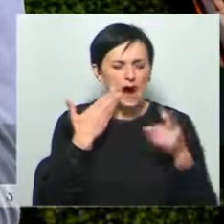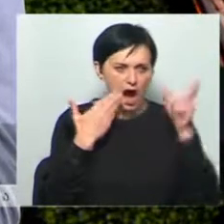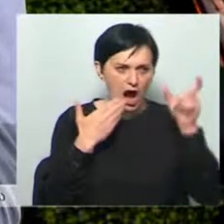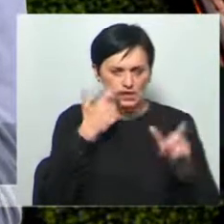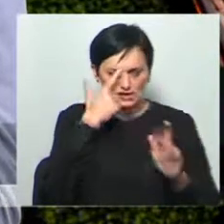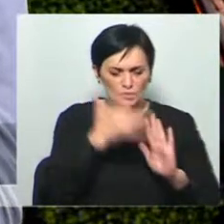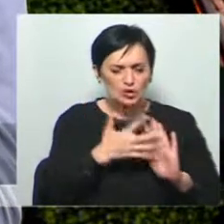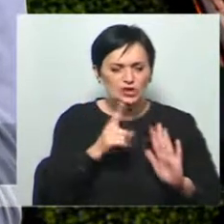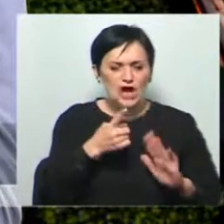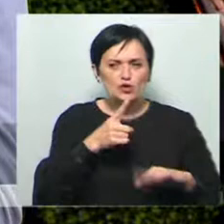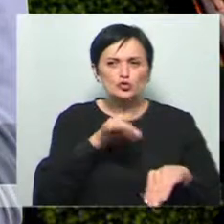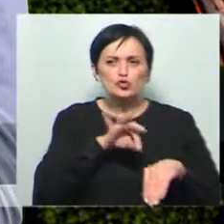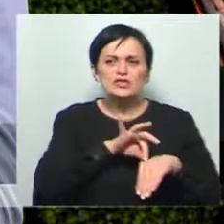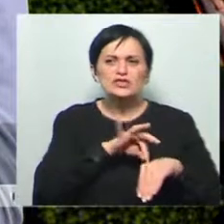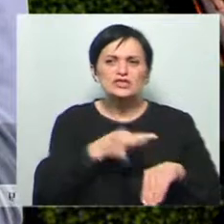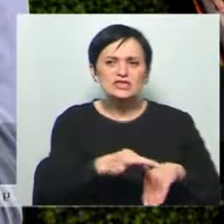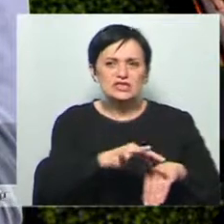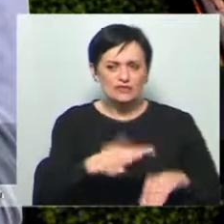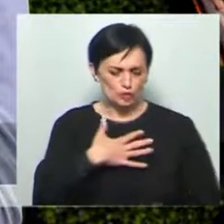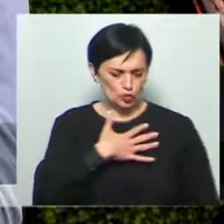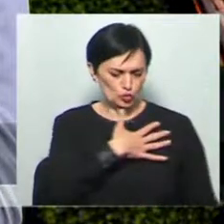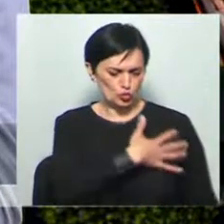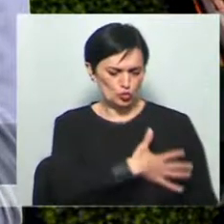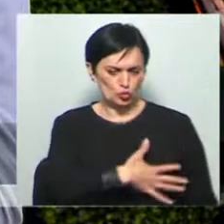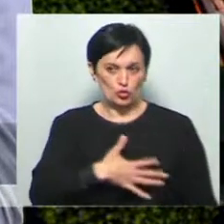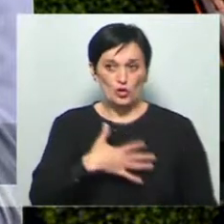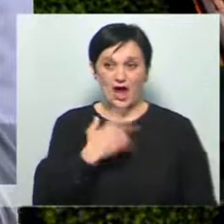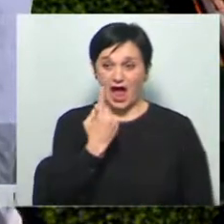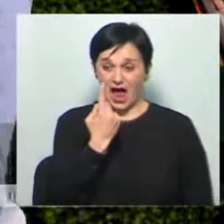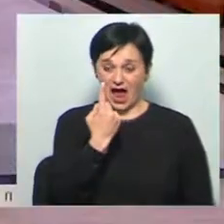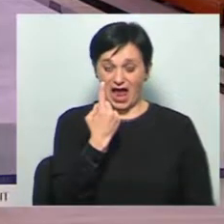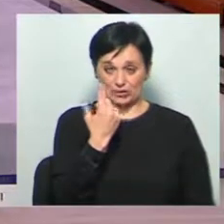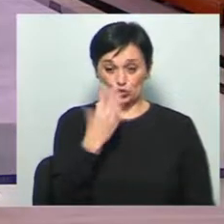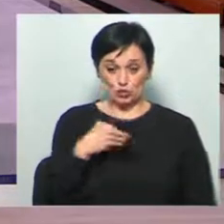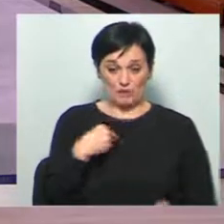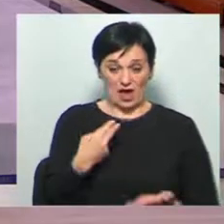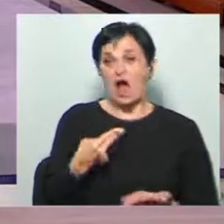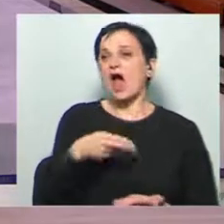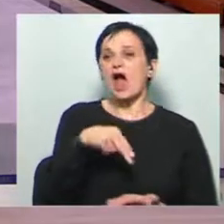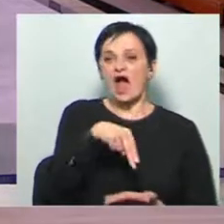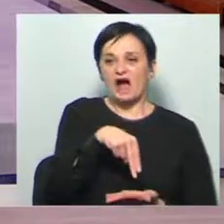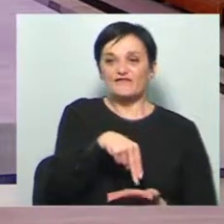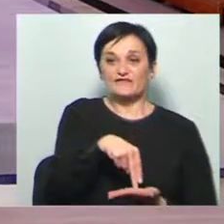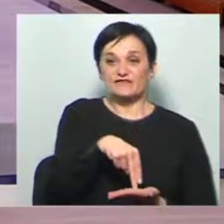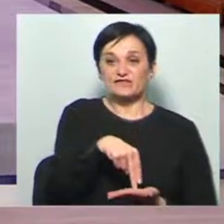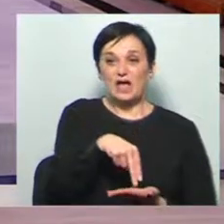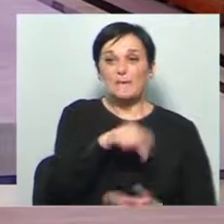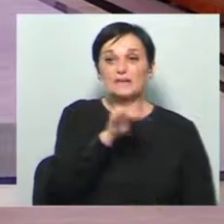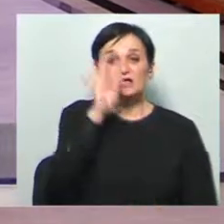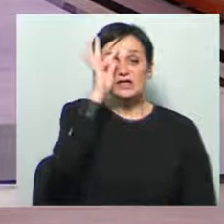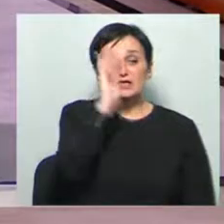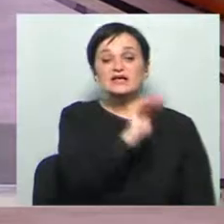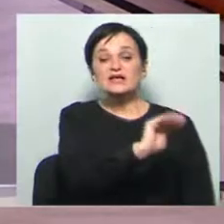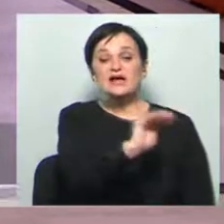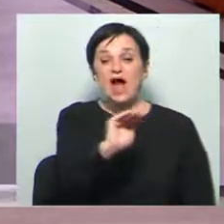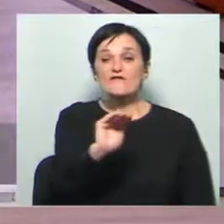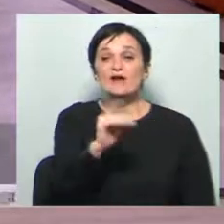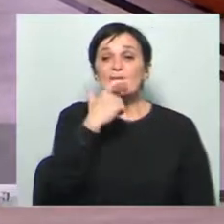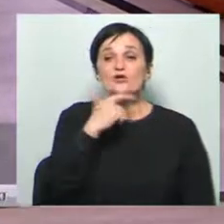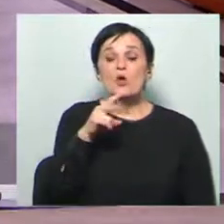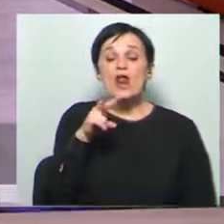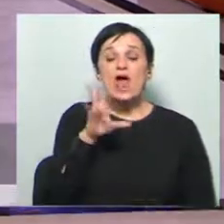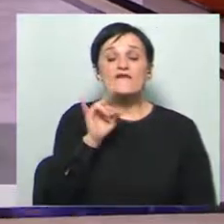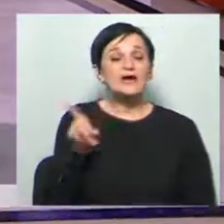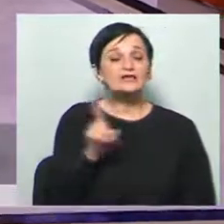იმიტომ ტკივილი არის კონკრეტის არეში. ერთი წუთით ავდგები მე და მაყურებელს აუცილებლად გავახსენებ ფრაზე ლაპარაკობს ბატონი